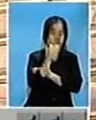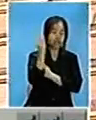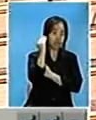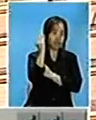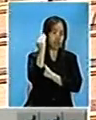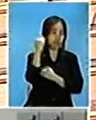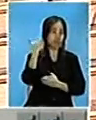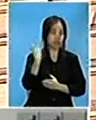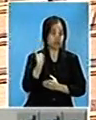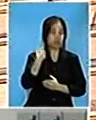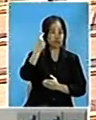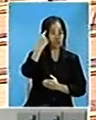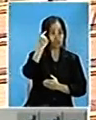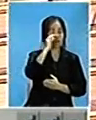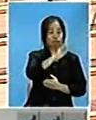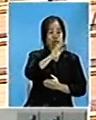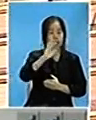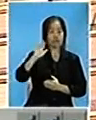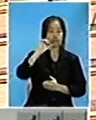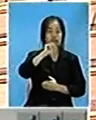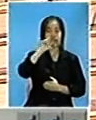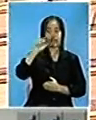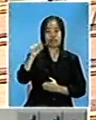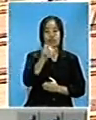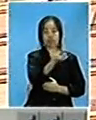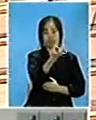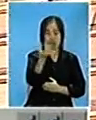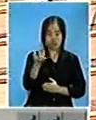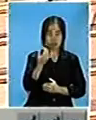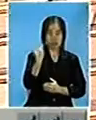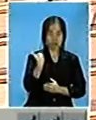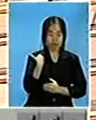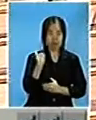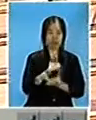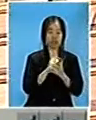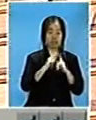และความคิดเห็นของเพื่อนสมาชิกในสภาแห่งนี้ส่